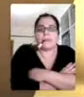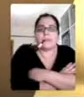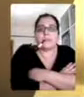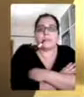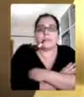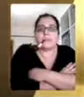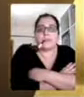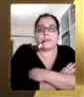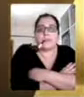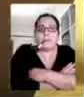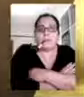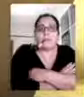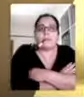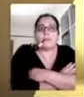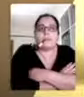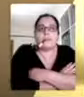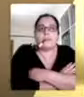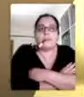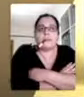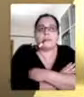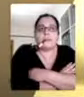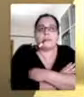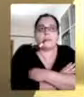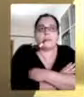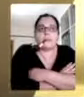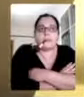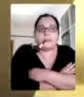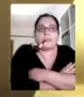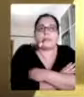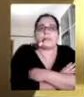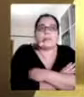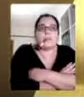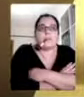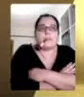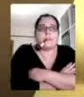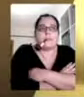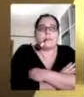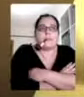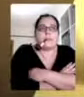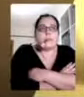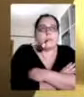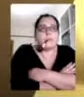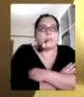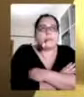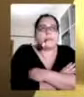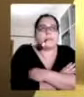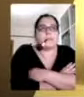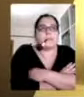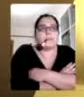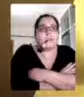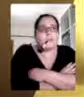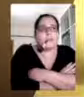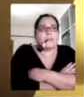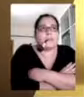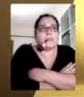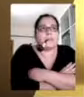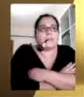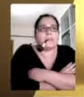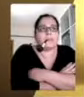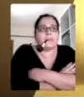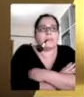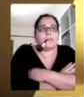standart reçel kavanozu diye geçen. Bunların cam kısmı ayrı satılıyor. Üst kısmı ayrı satılıyor.